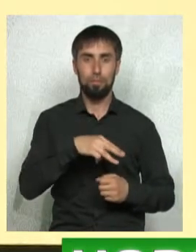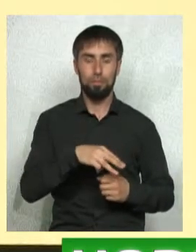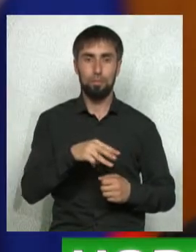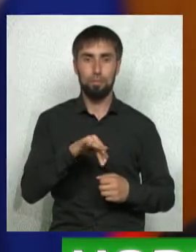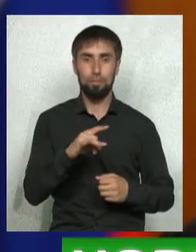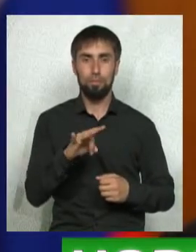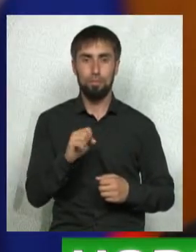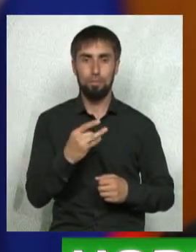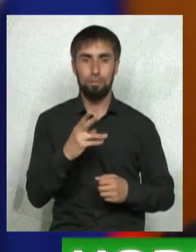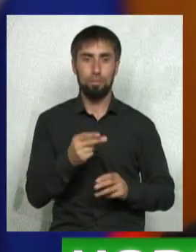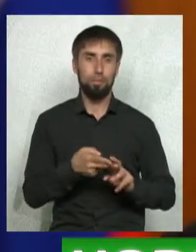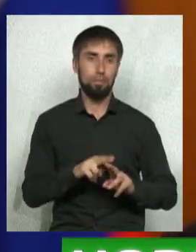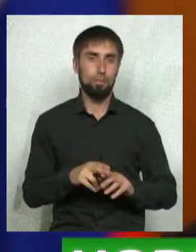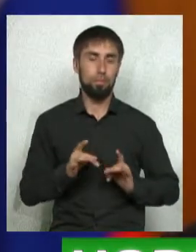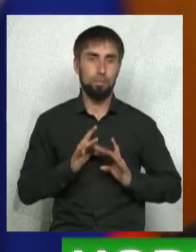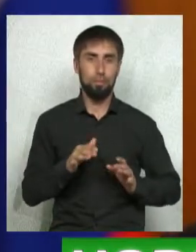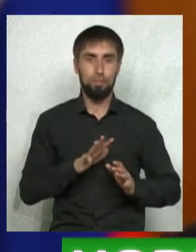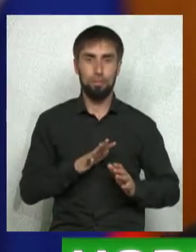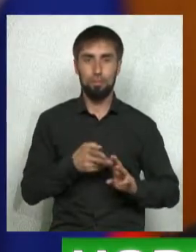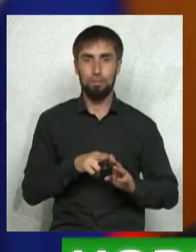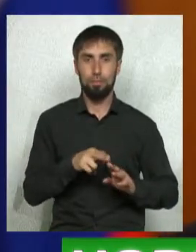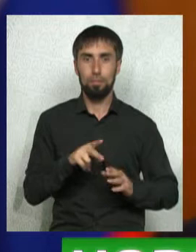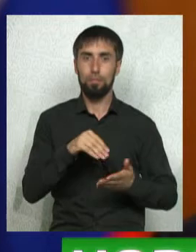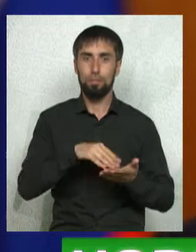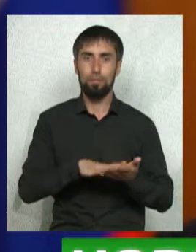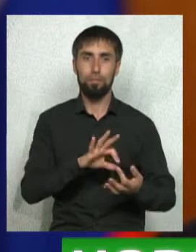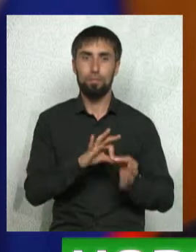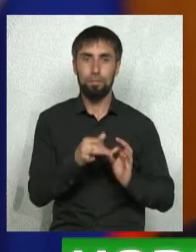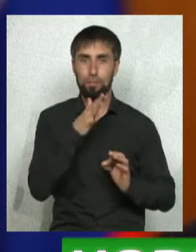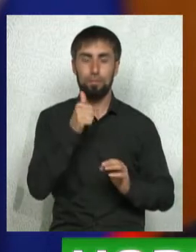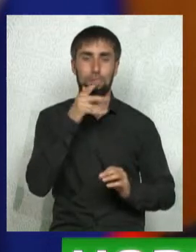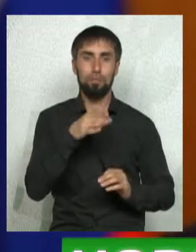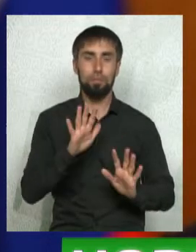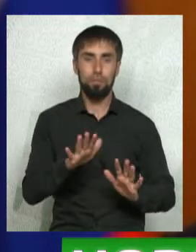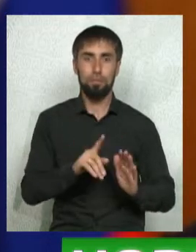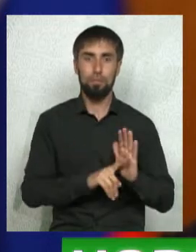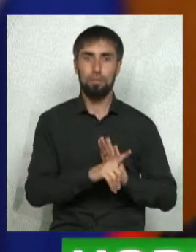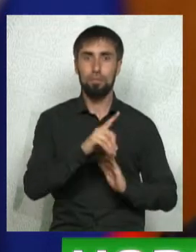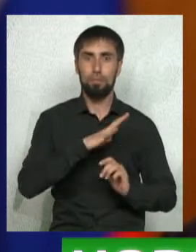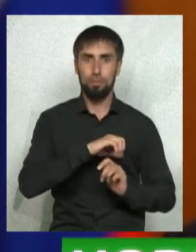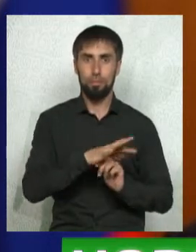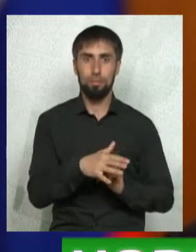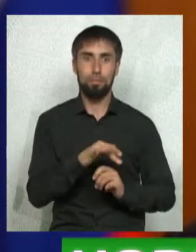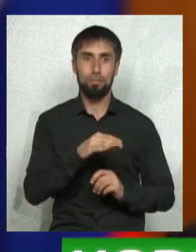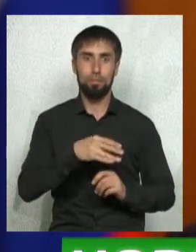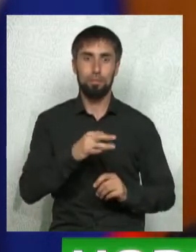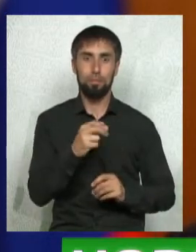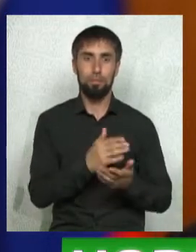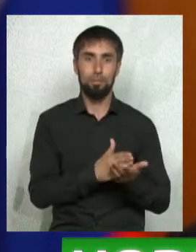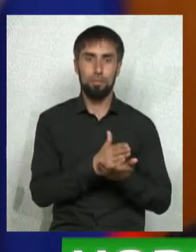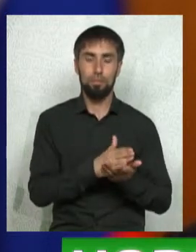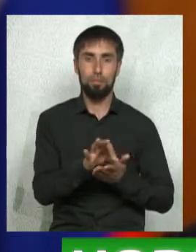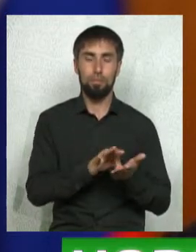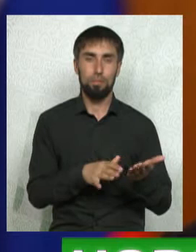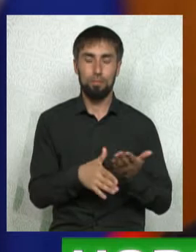Мурашко. Этот праздник был учрежден в сложный период, когда только пандемия начиналась. Именно на службу скорой